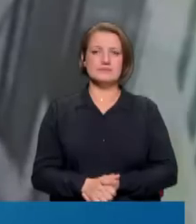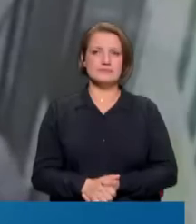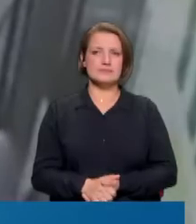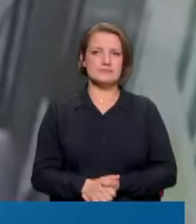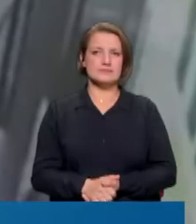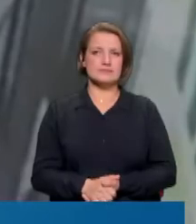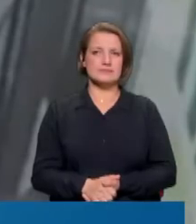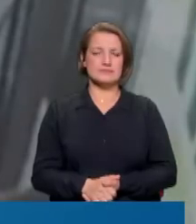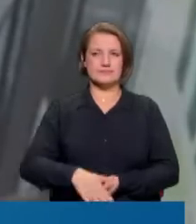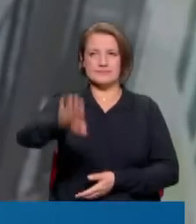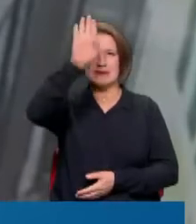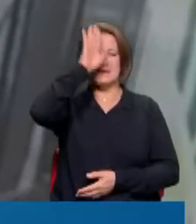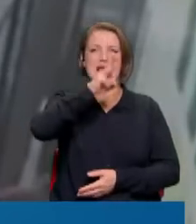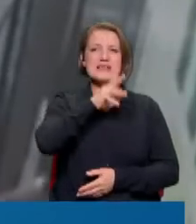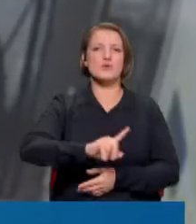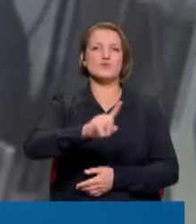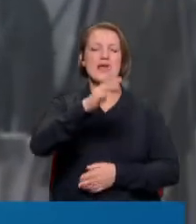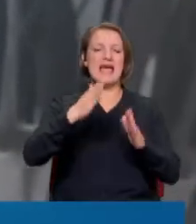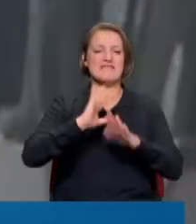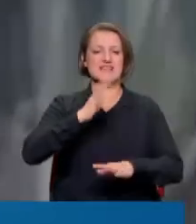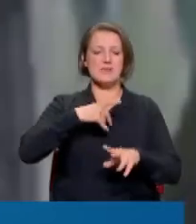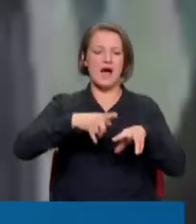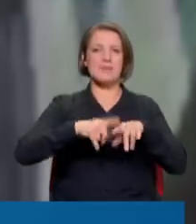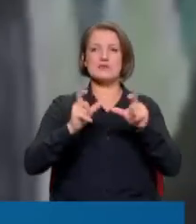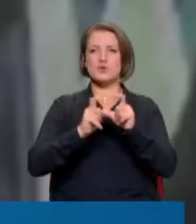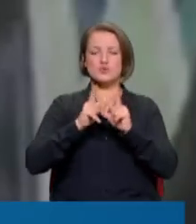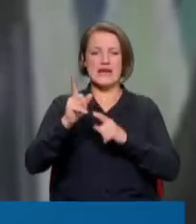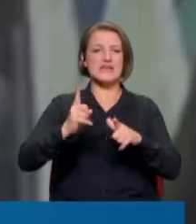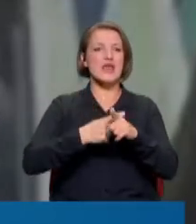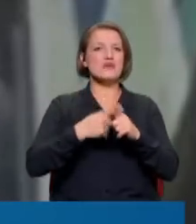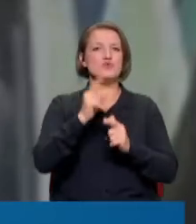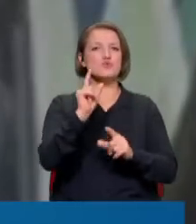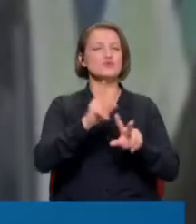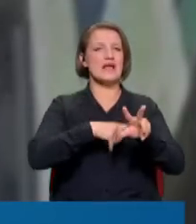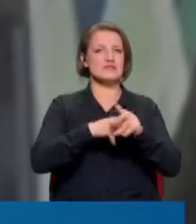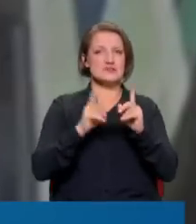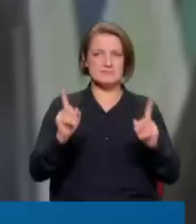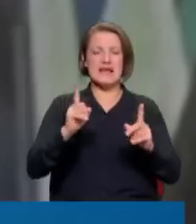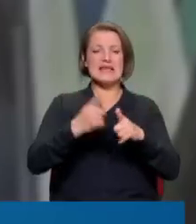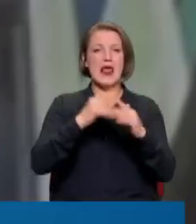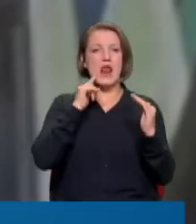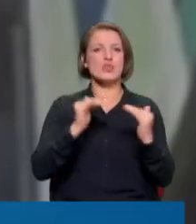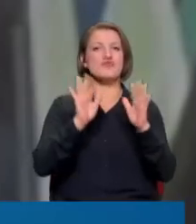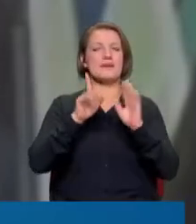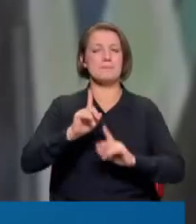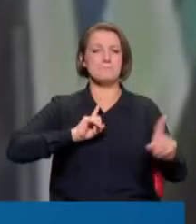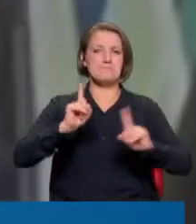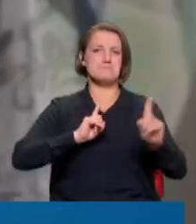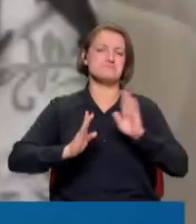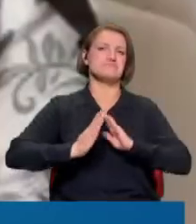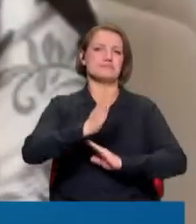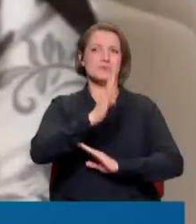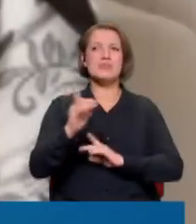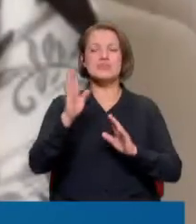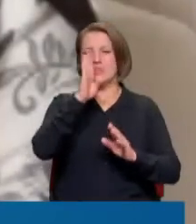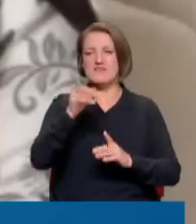kaydetti İstanbul Esenyurt'ta ev sahibi Ahmet Göksu la kiracısı Umut Yalçın kirada anlaşamadı mahkemelik oldu